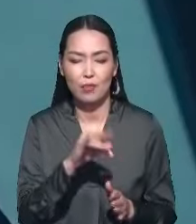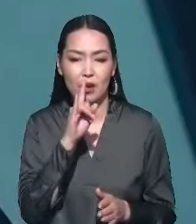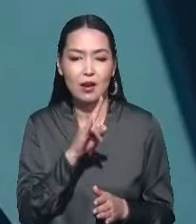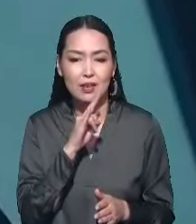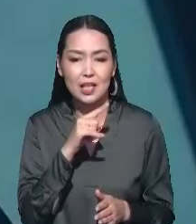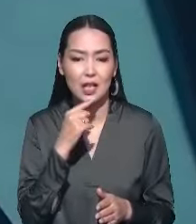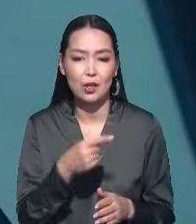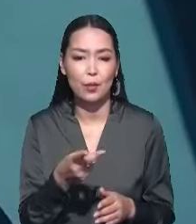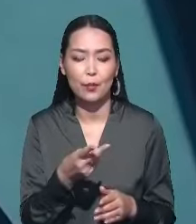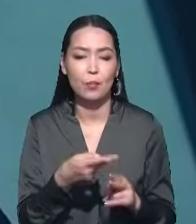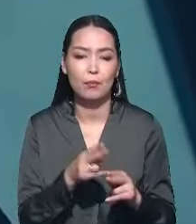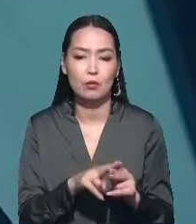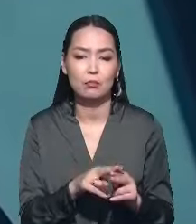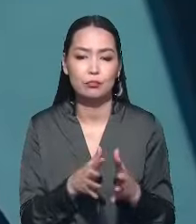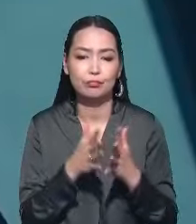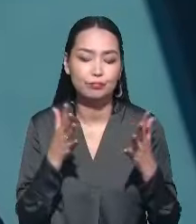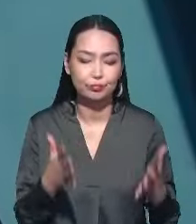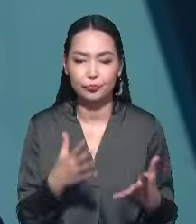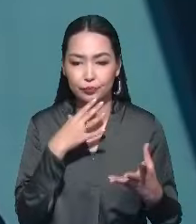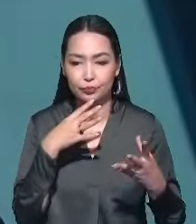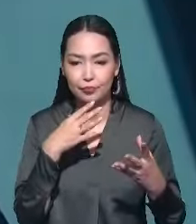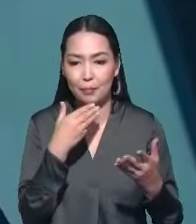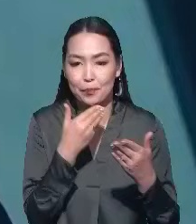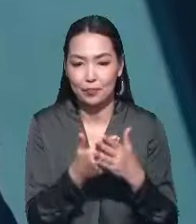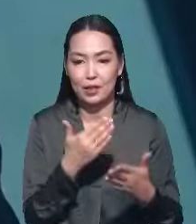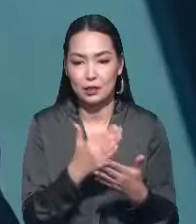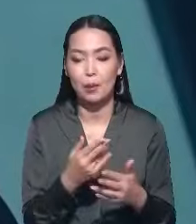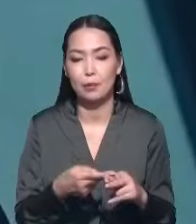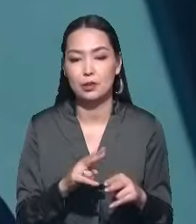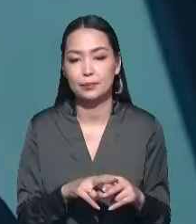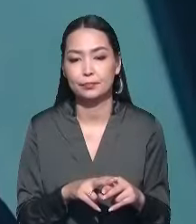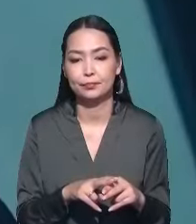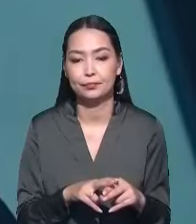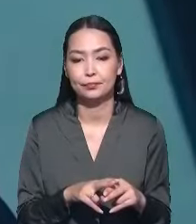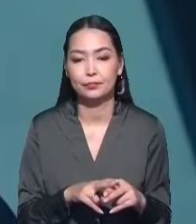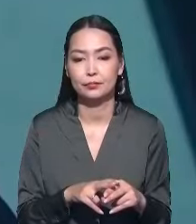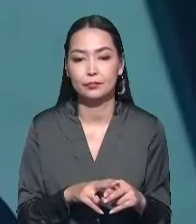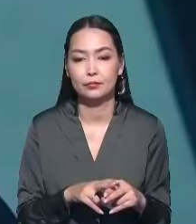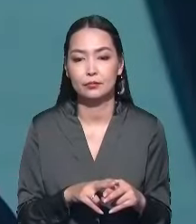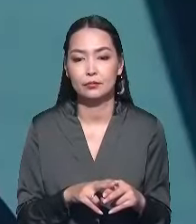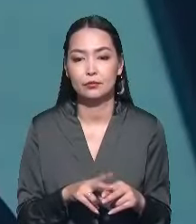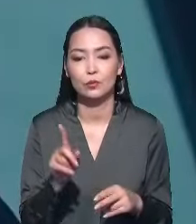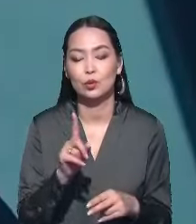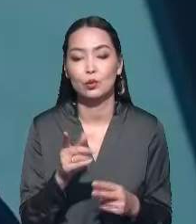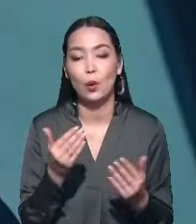можно говорить в полном смысле этого слова. И это касается и